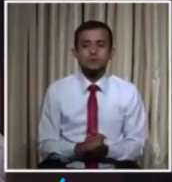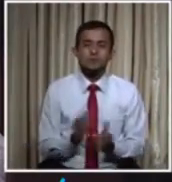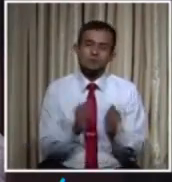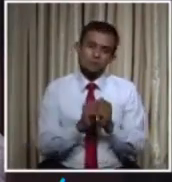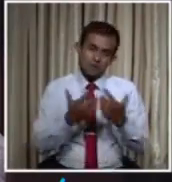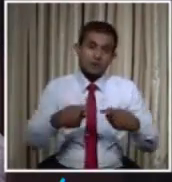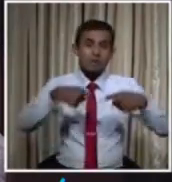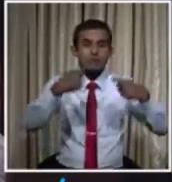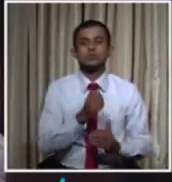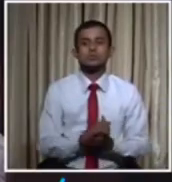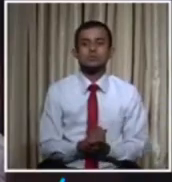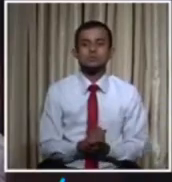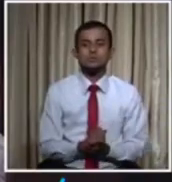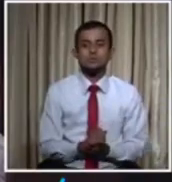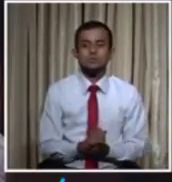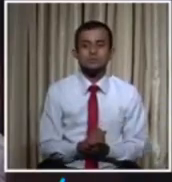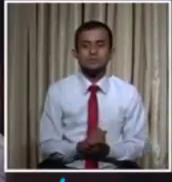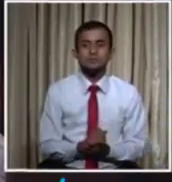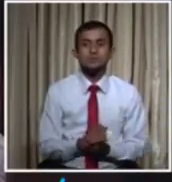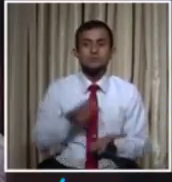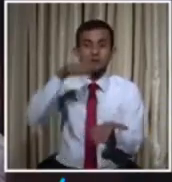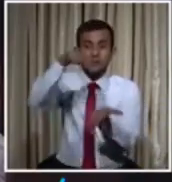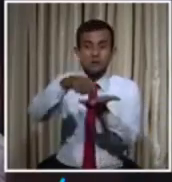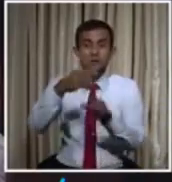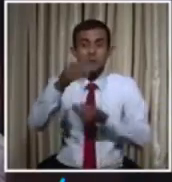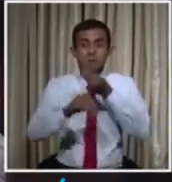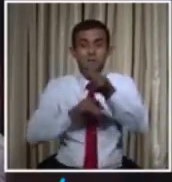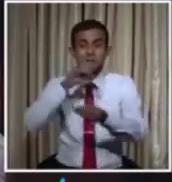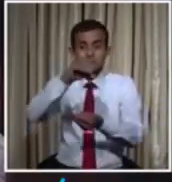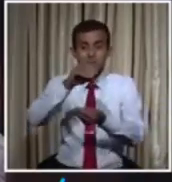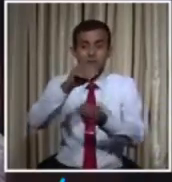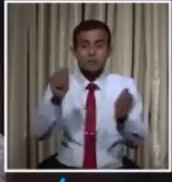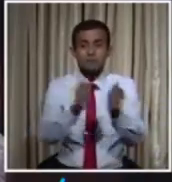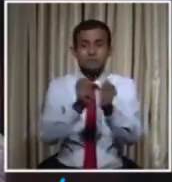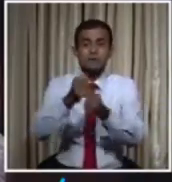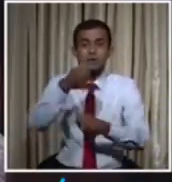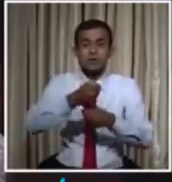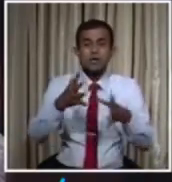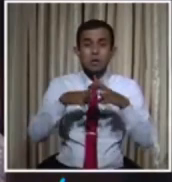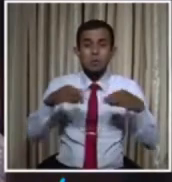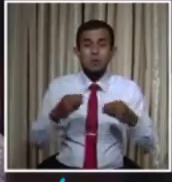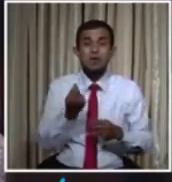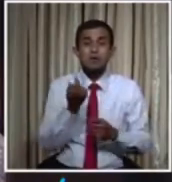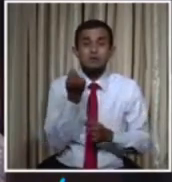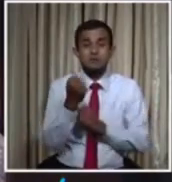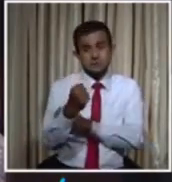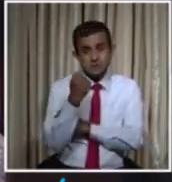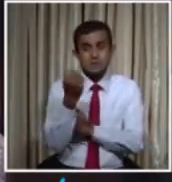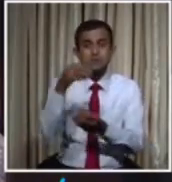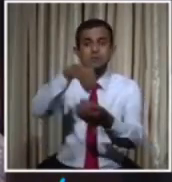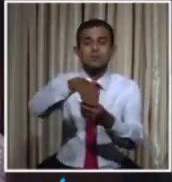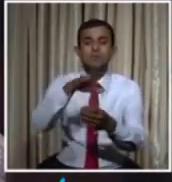වියදම් කප්පාදු කරන්නට ඕන කේන්ද්‍රගත ආයෝජන ක්‍රියාදාමයන් වලට රාජ්‍ය සම්පත් රාජ්‍ය මූල්‍ය ශක්තිය යොදවන්නට ඕන